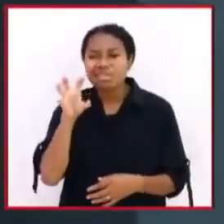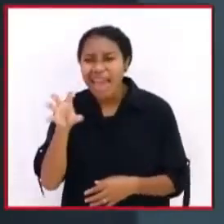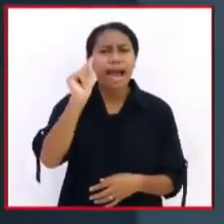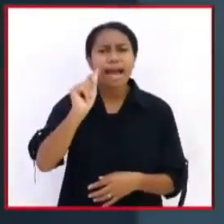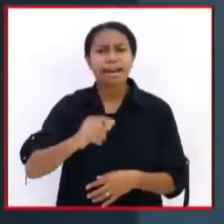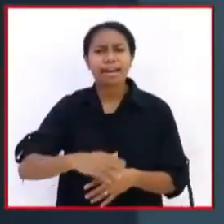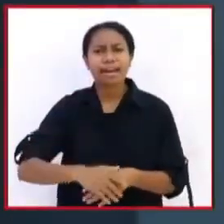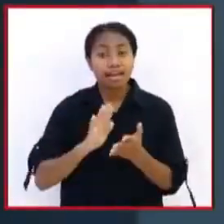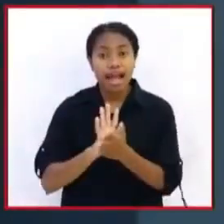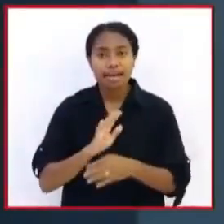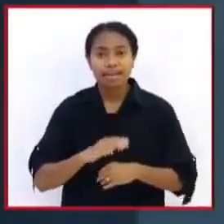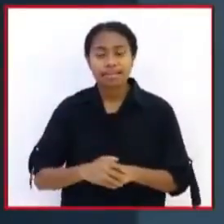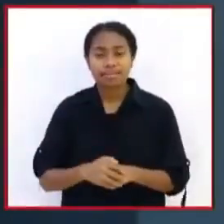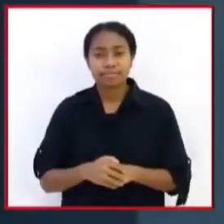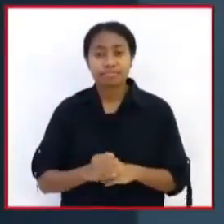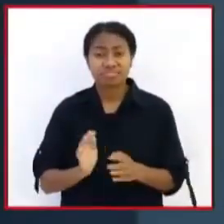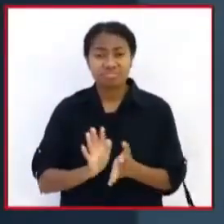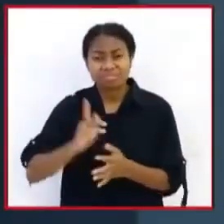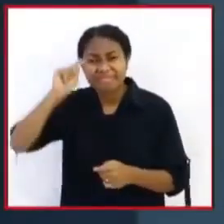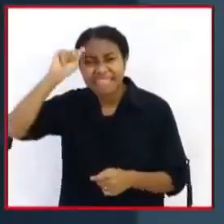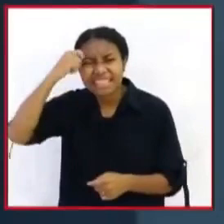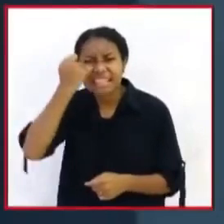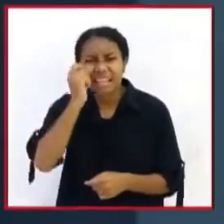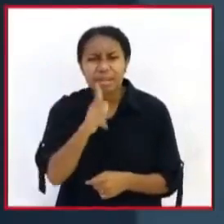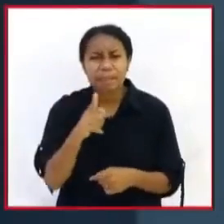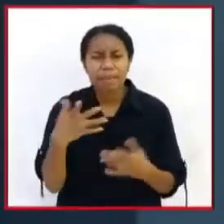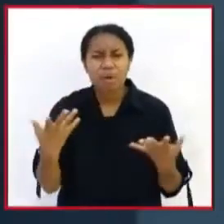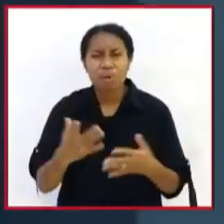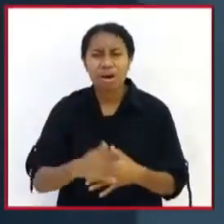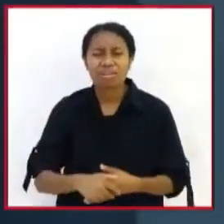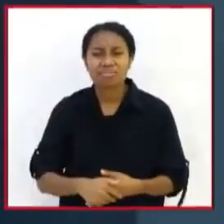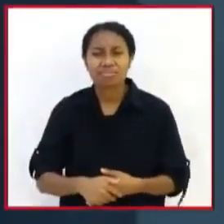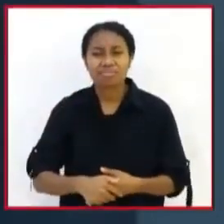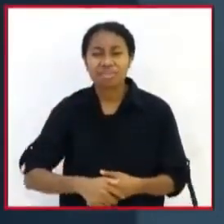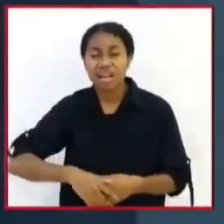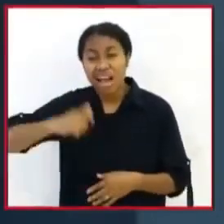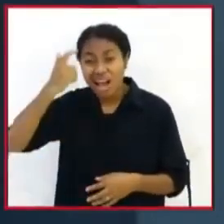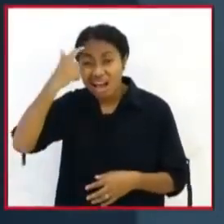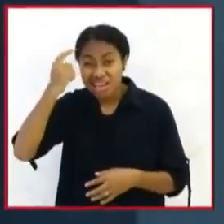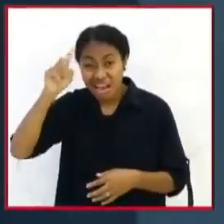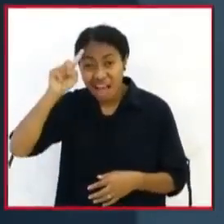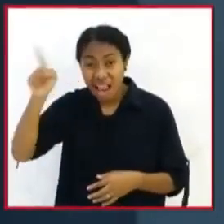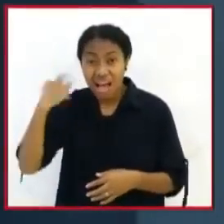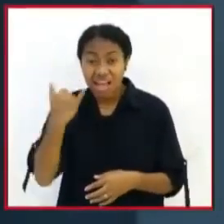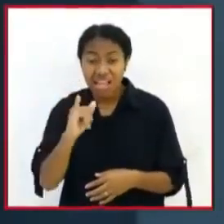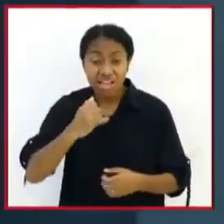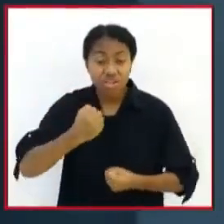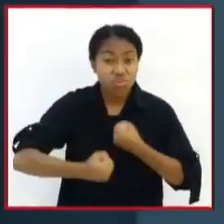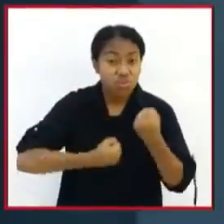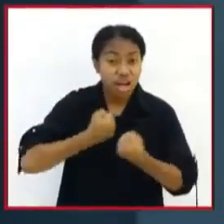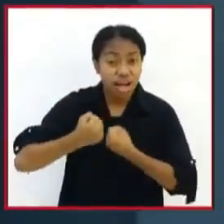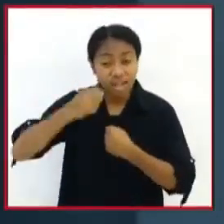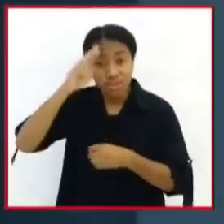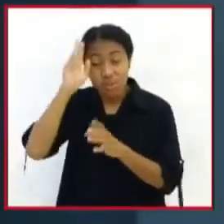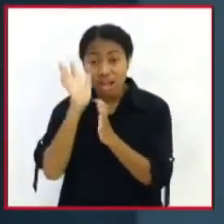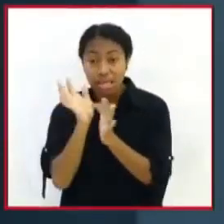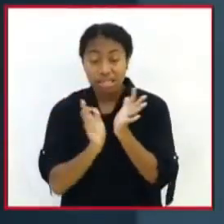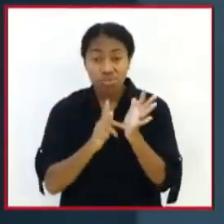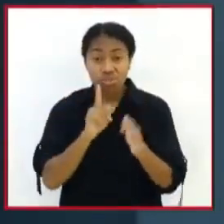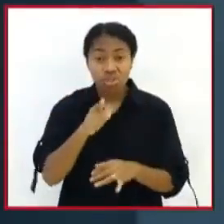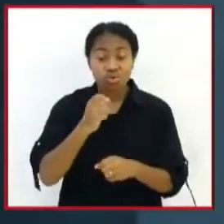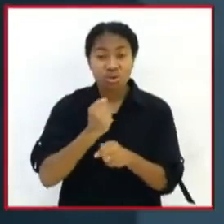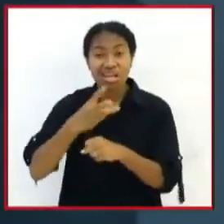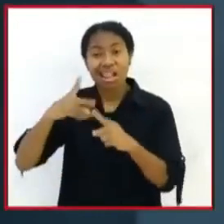hal ini dan mengingat bahwa Anak Allah yang digunakan oleh Yesus gelar Anak Allah